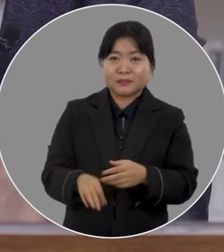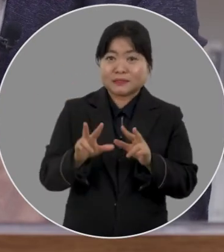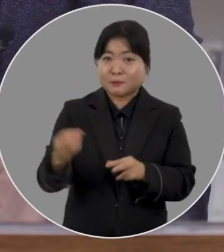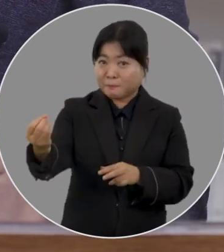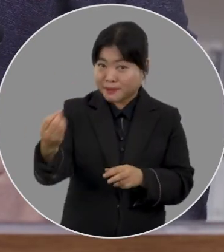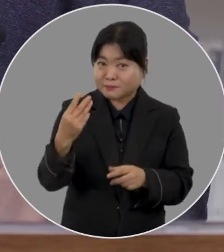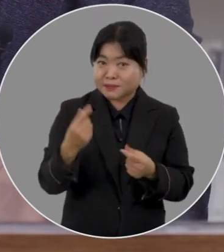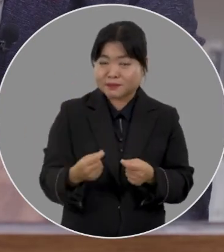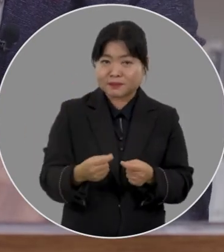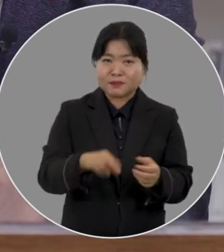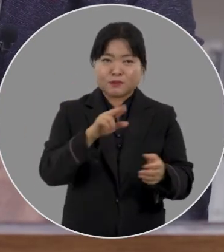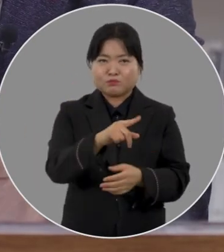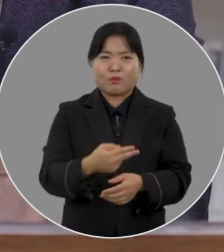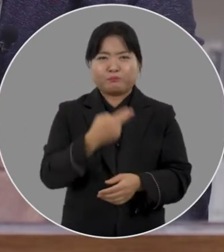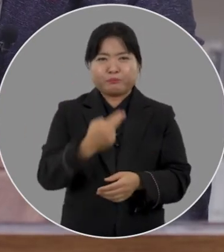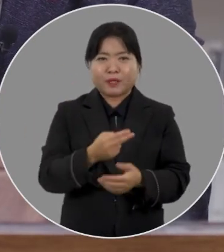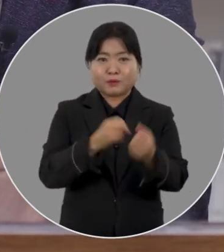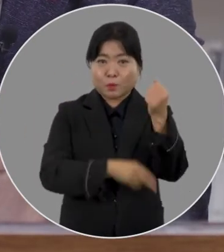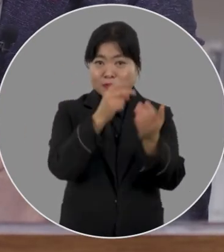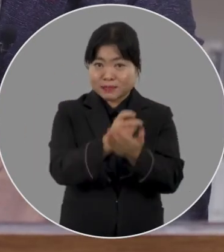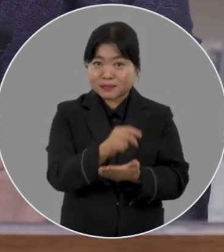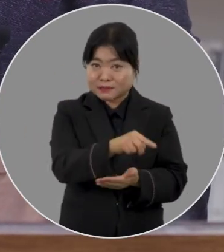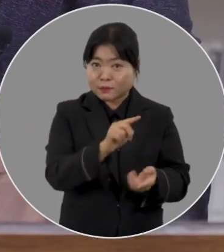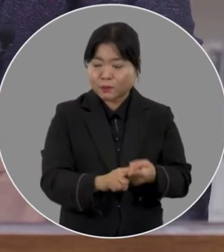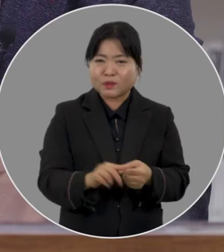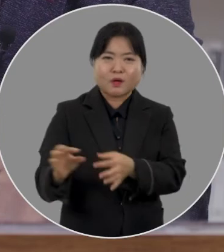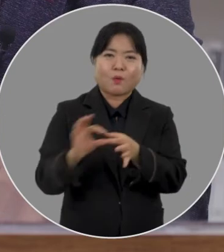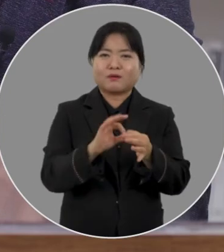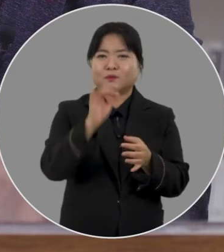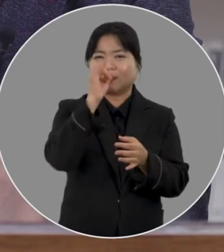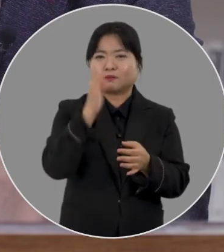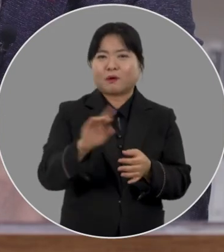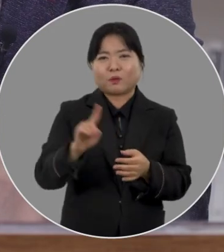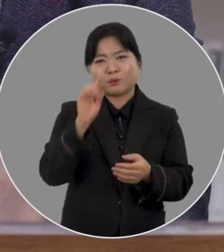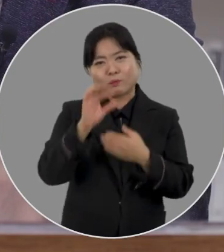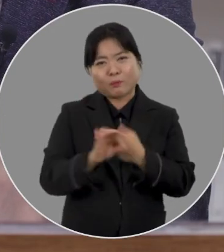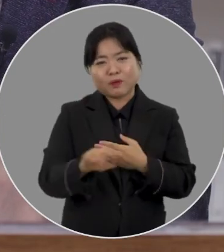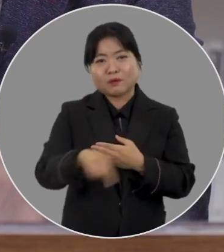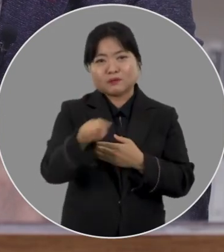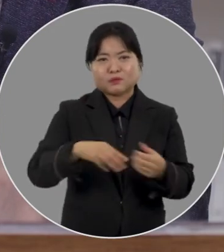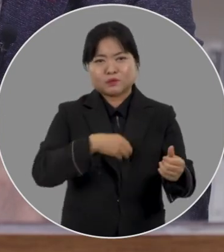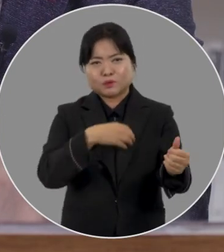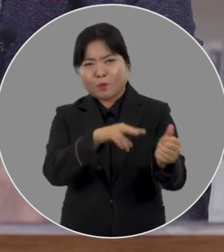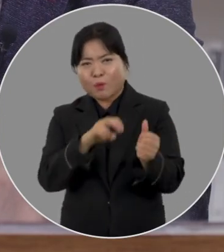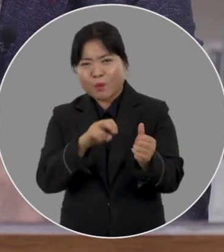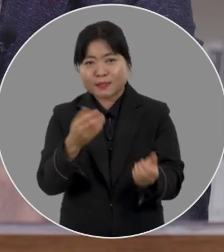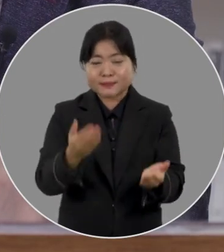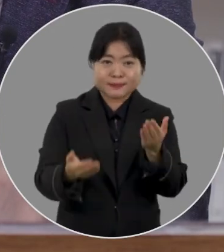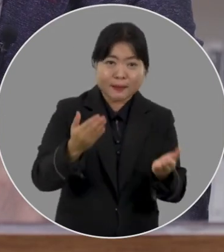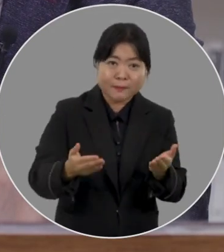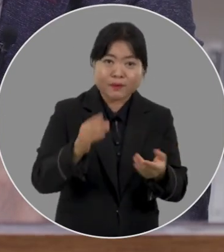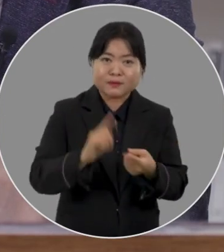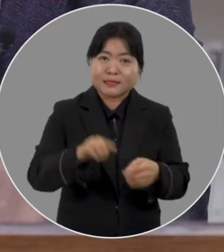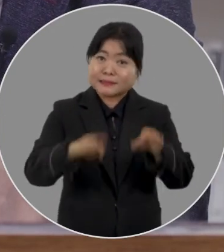지금 말씀하신 무오류성의 원칙, 그것도 연관이 되지만 어떻게 보면 그런 혐오와 그